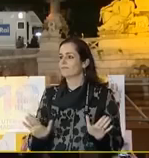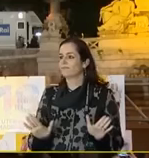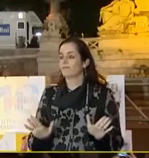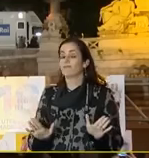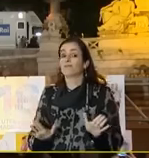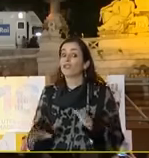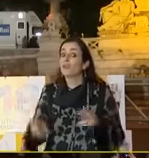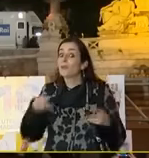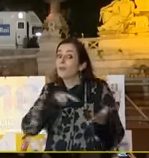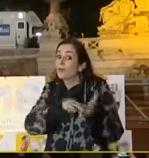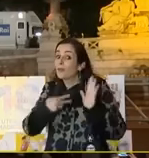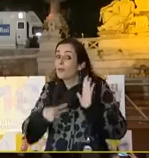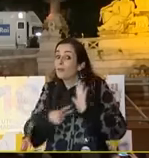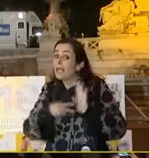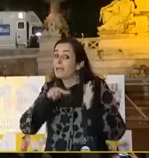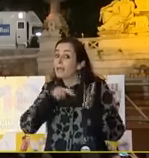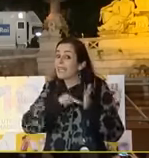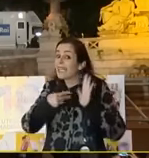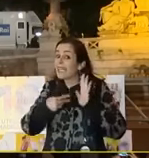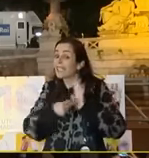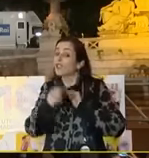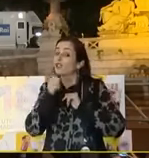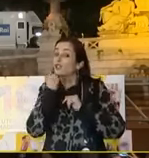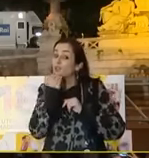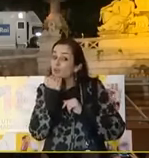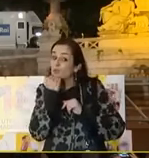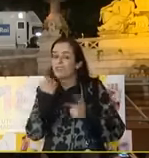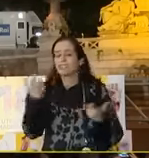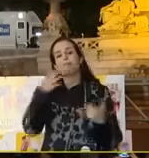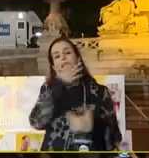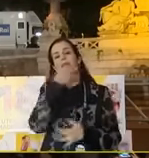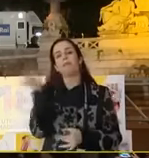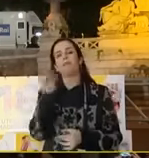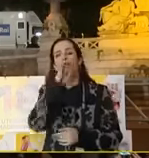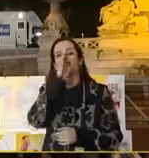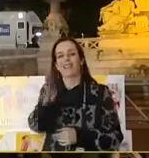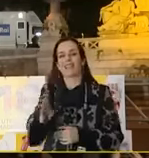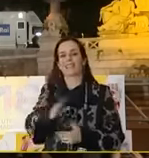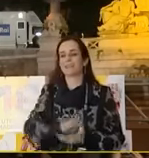Qualche piccolo inconveniente tecnico, il bello della diretta.